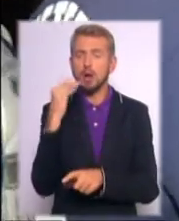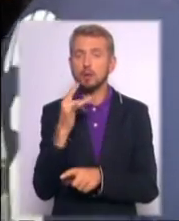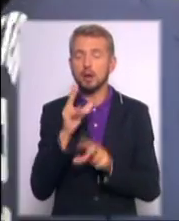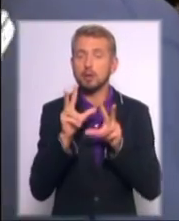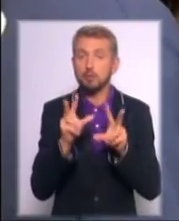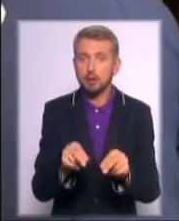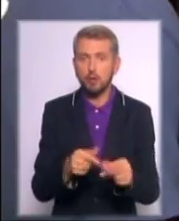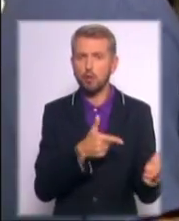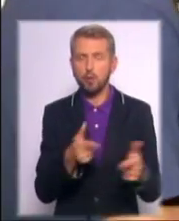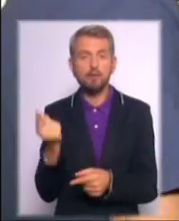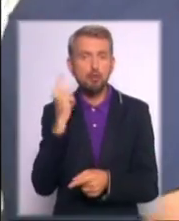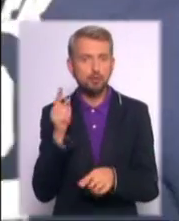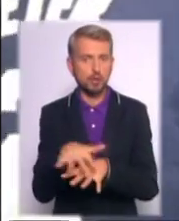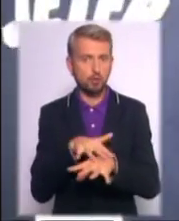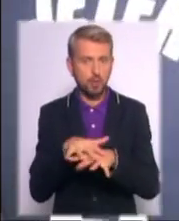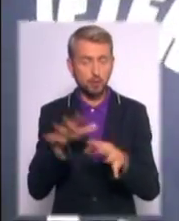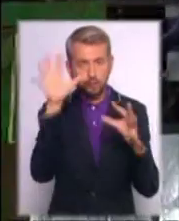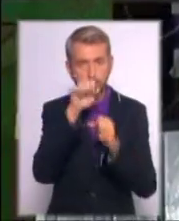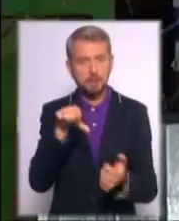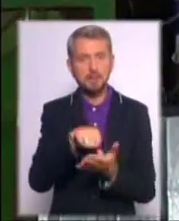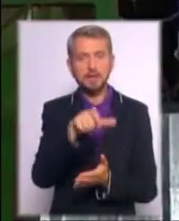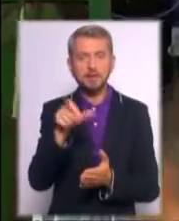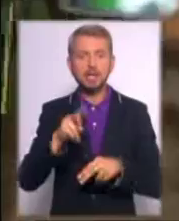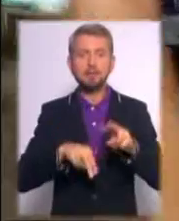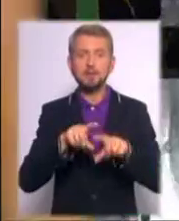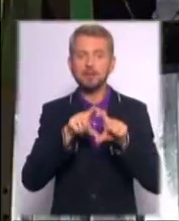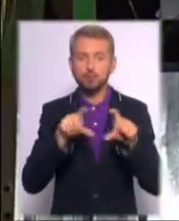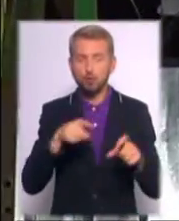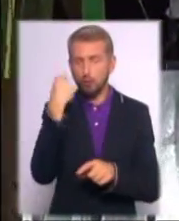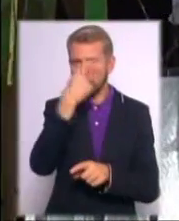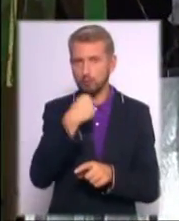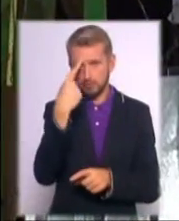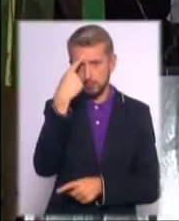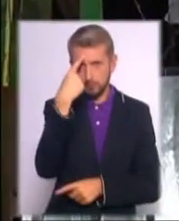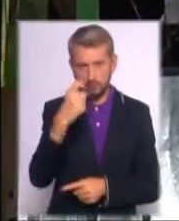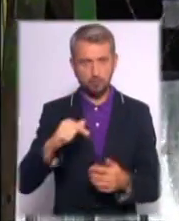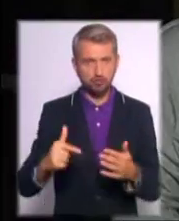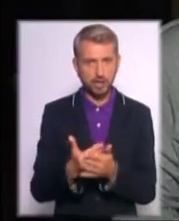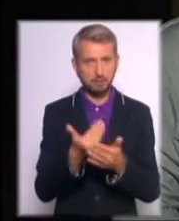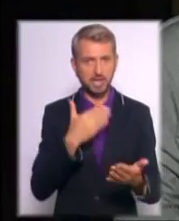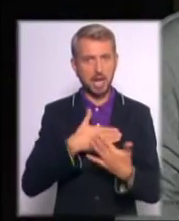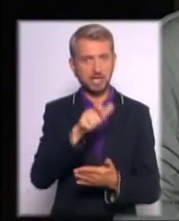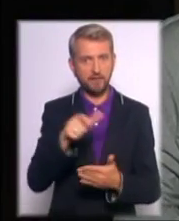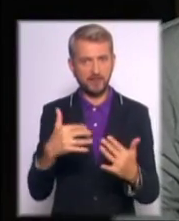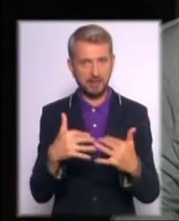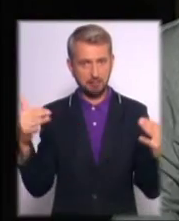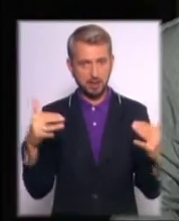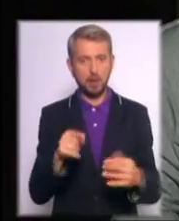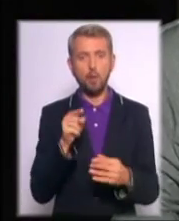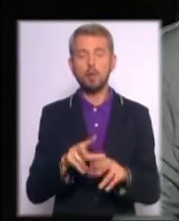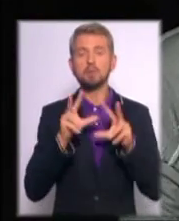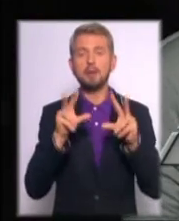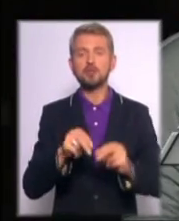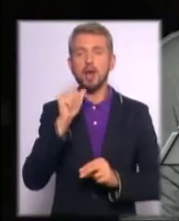запевняли, готові почути громаду, вночі представник Київміськбуду особисто задекларував це ще раз перед активістами. Він пообіцяв